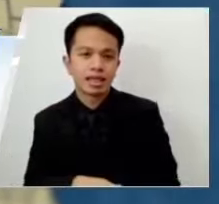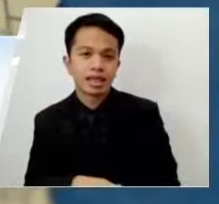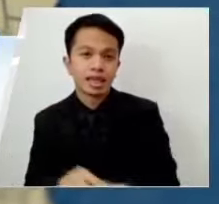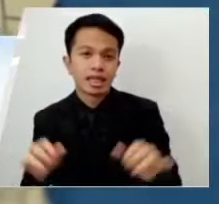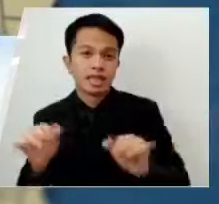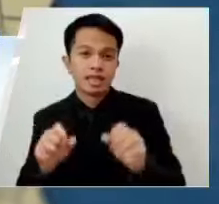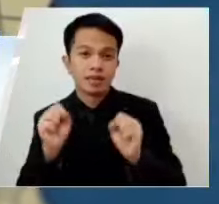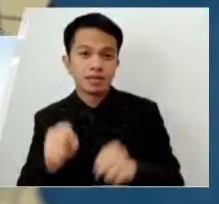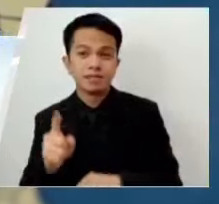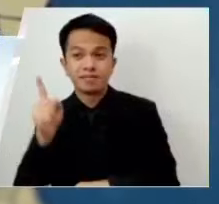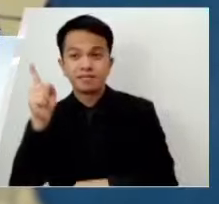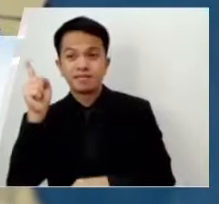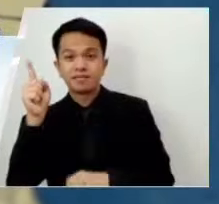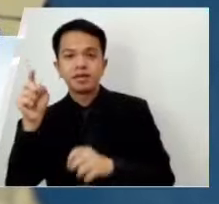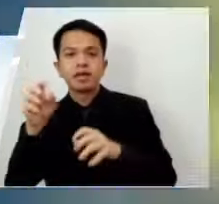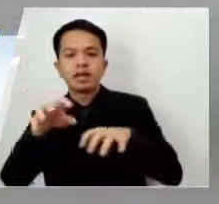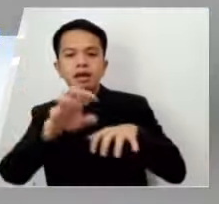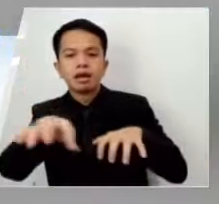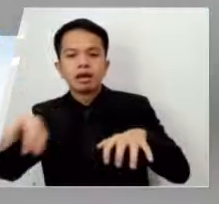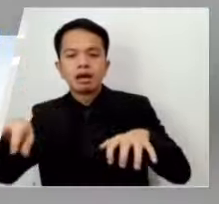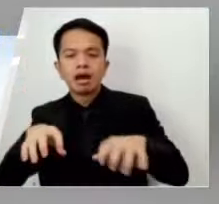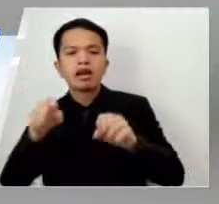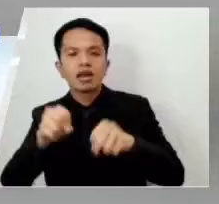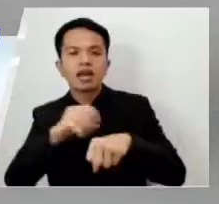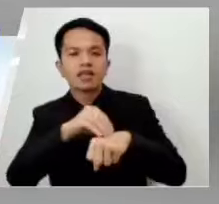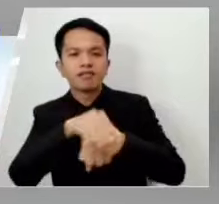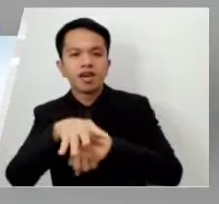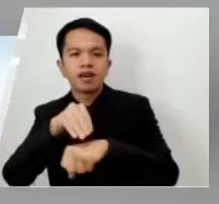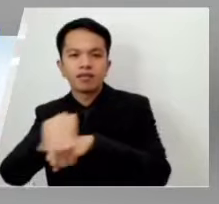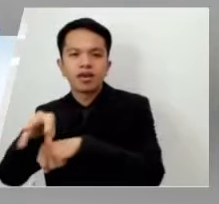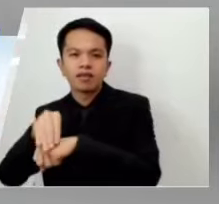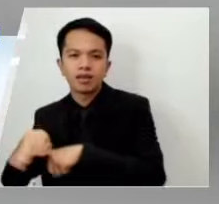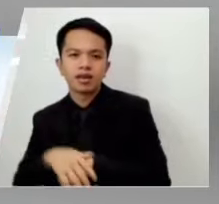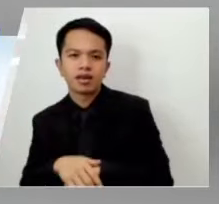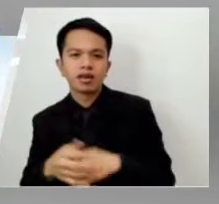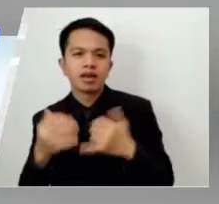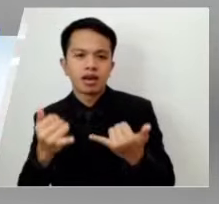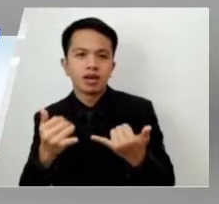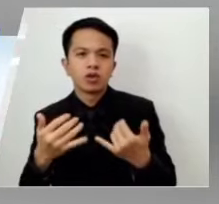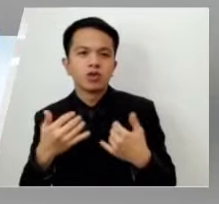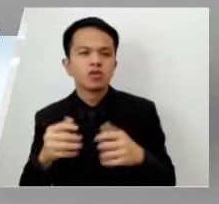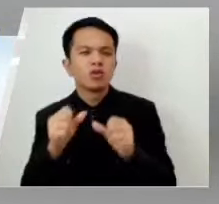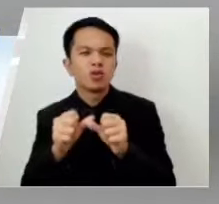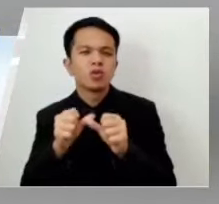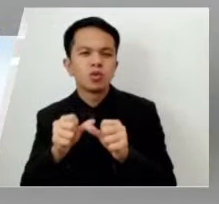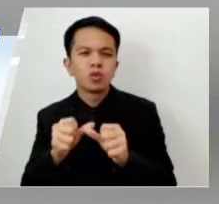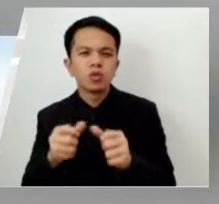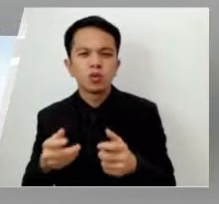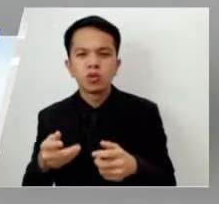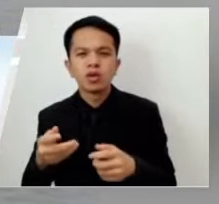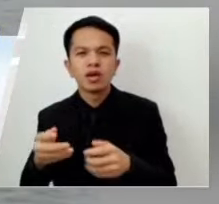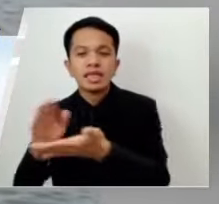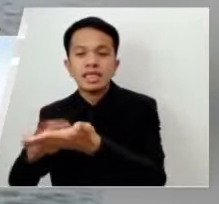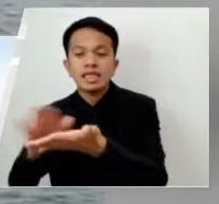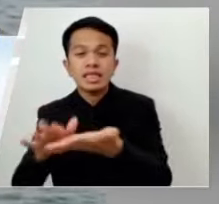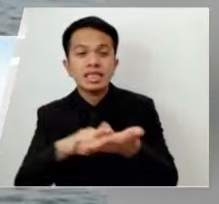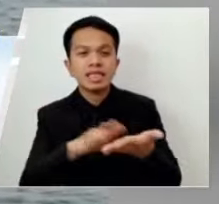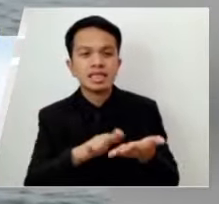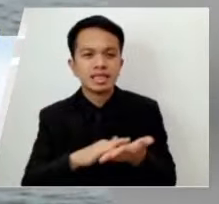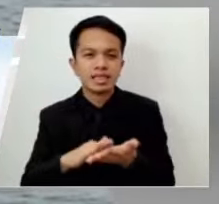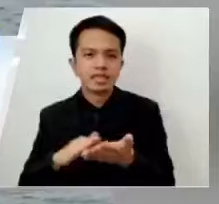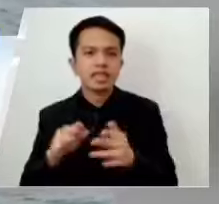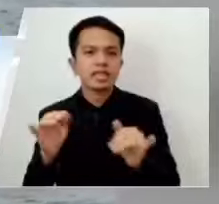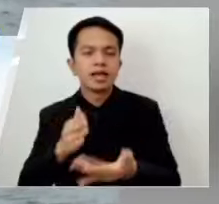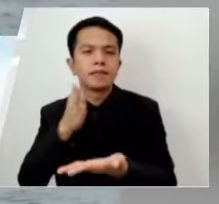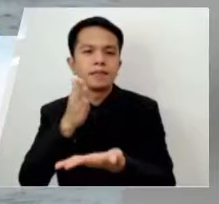coastal area sa Cavite dahil sa galaw ng hangin. Tuloy naman ang pag-water cannon sa mga nakikitang langis habang tigil muna ang pag-spray ng